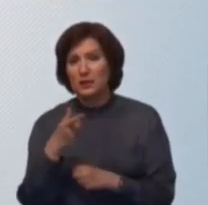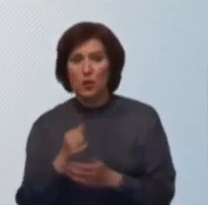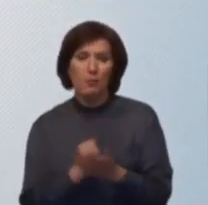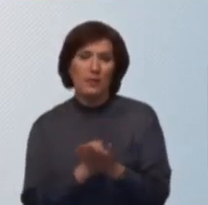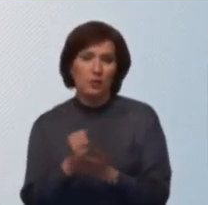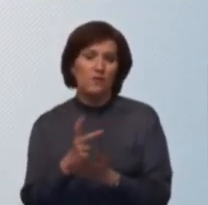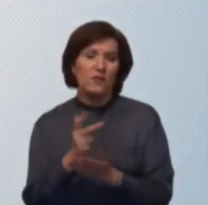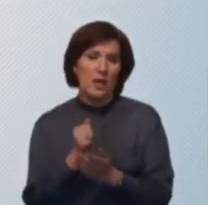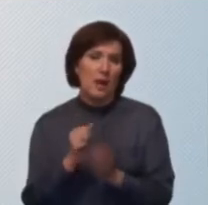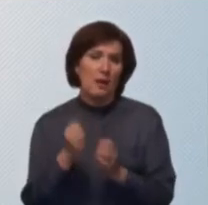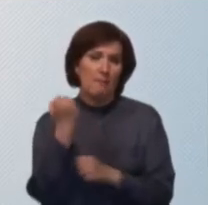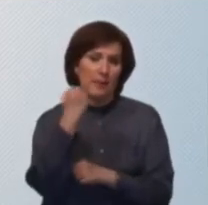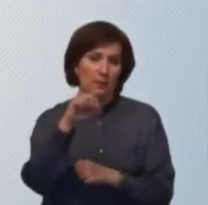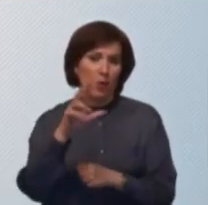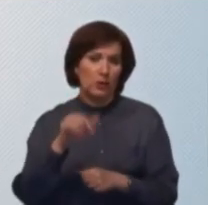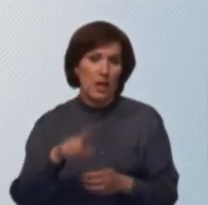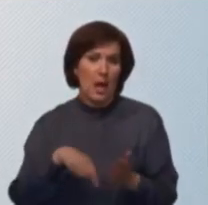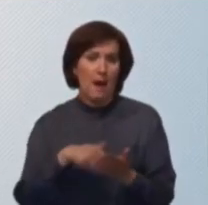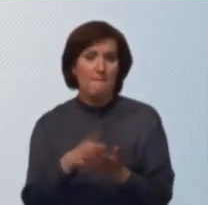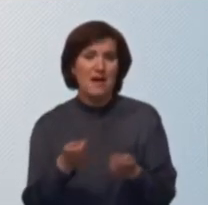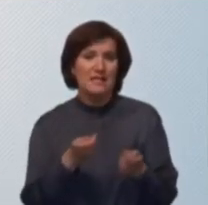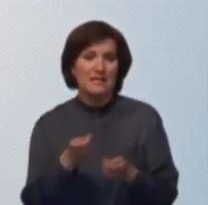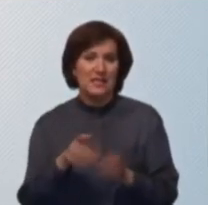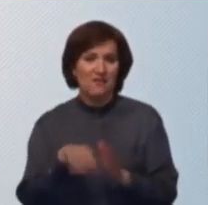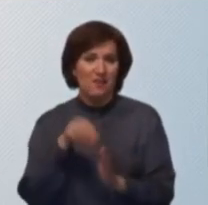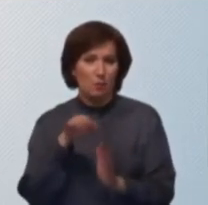претендувати на перемогу на мерських виборах?